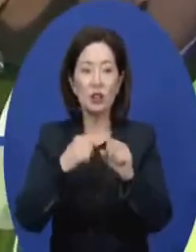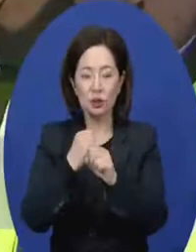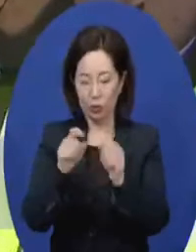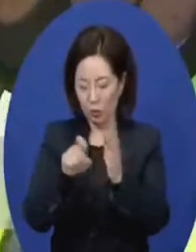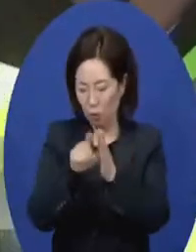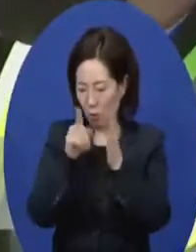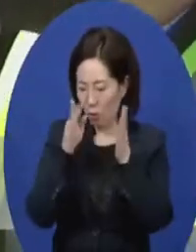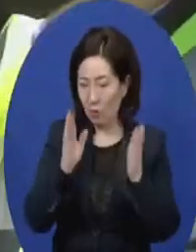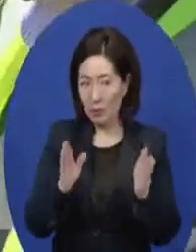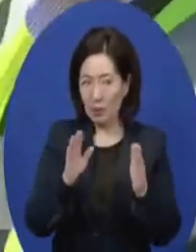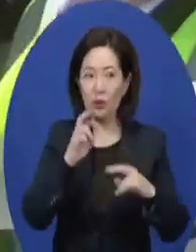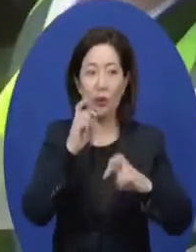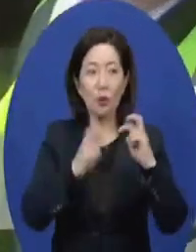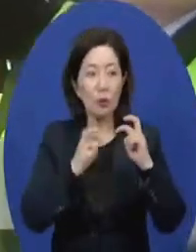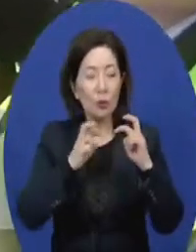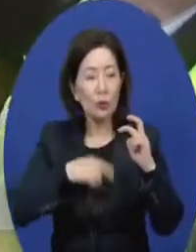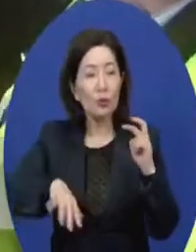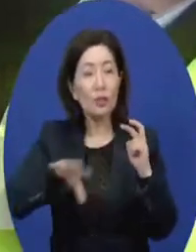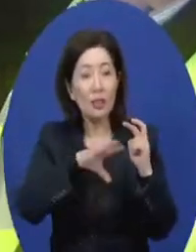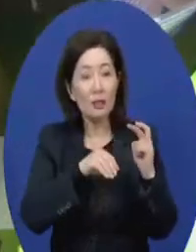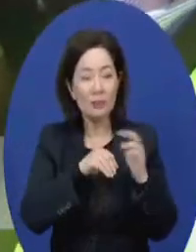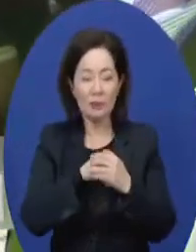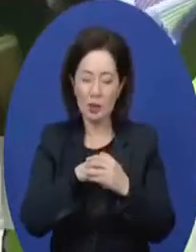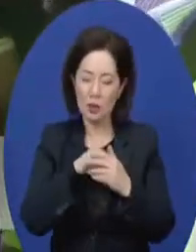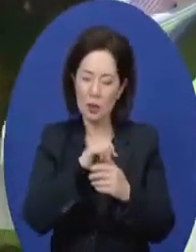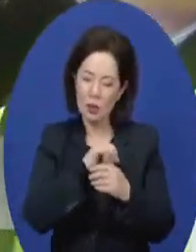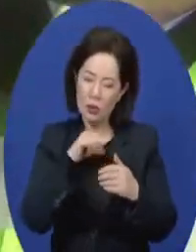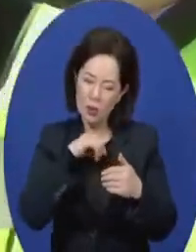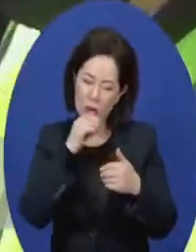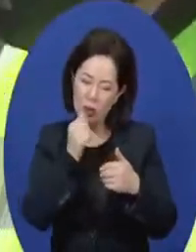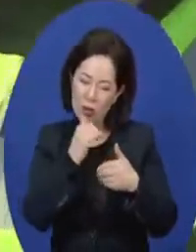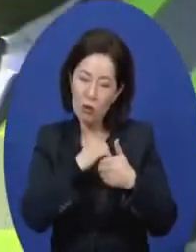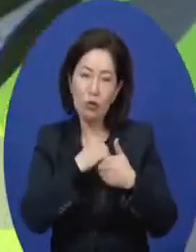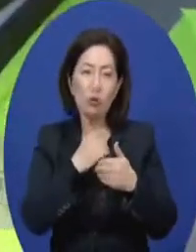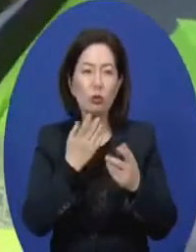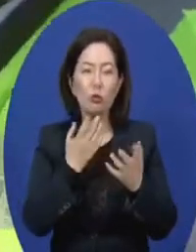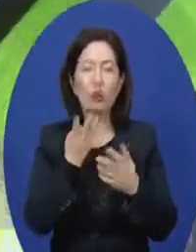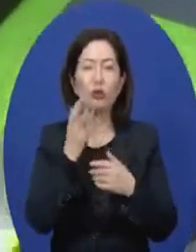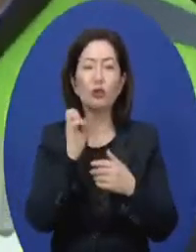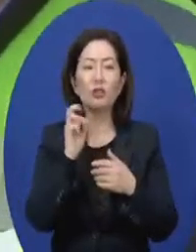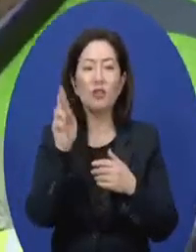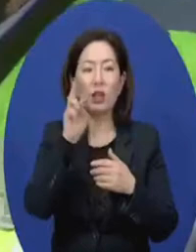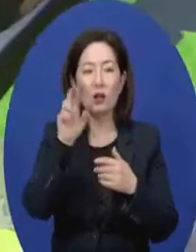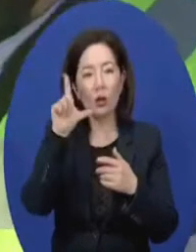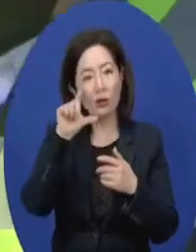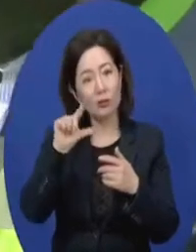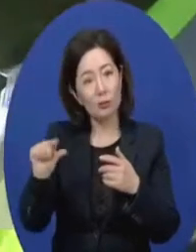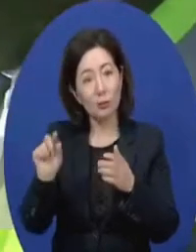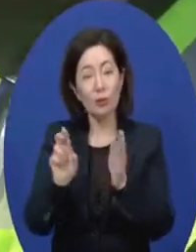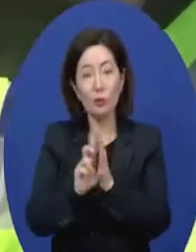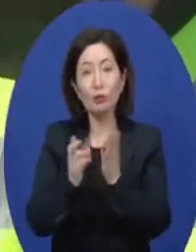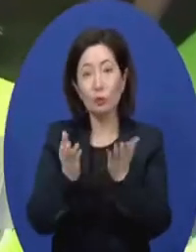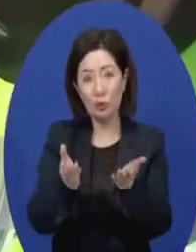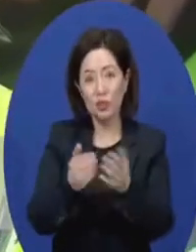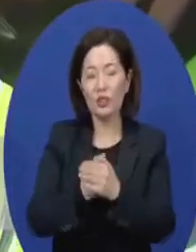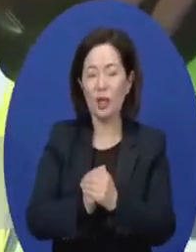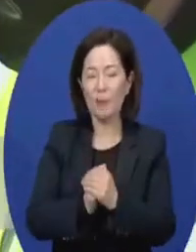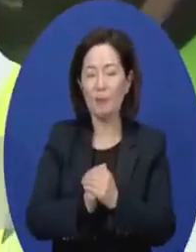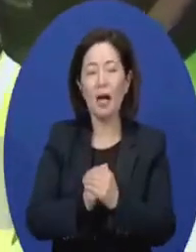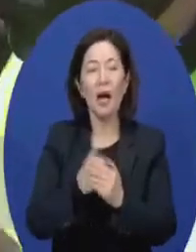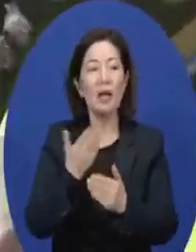бид үйлдвэрийнхээ хэмжээнд өөрийн өртгийг нэг 40 сая доллараар хямдруулах ийм боломж үүднэ.